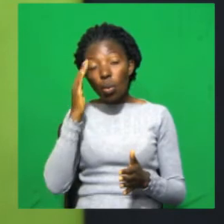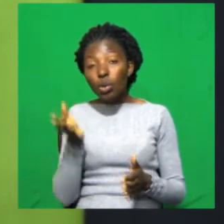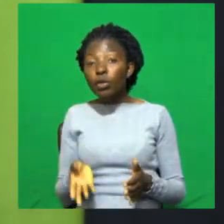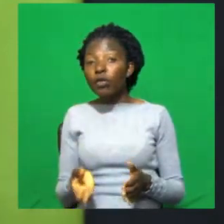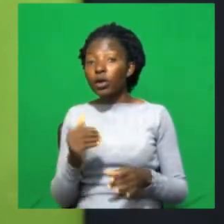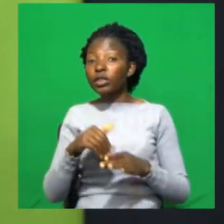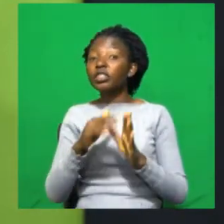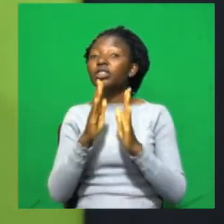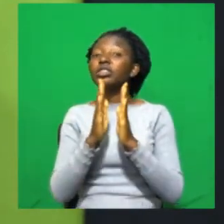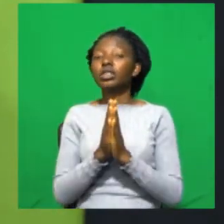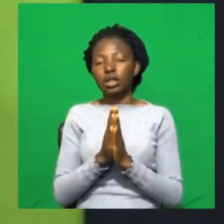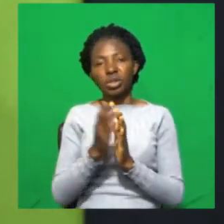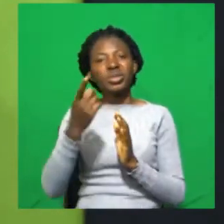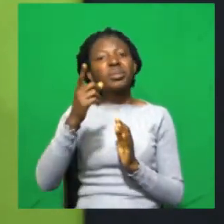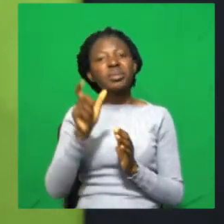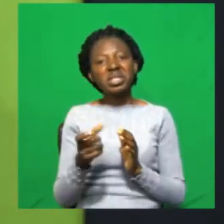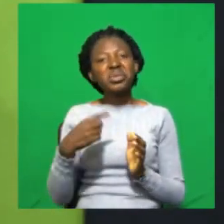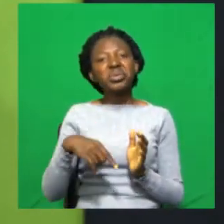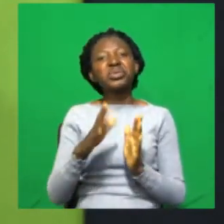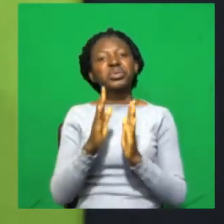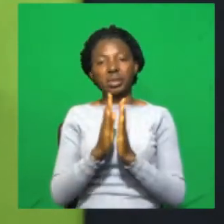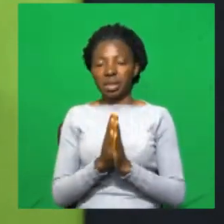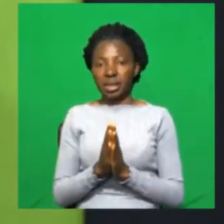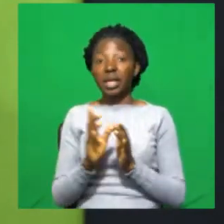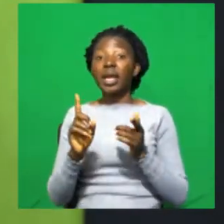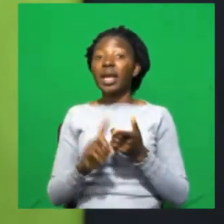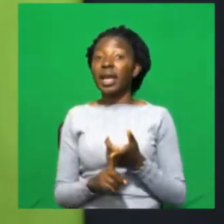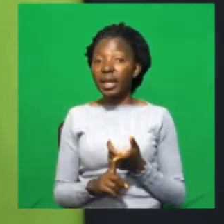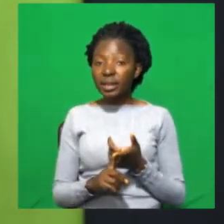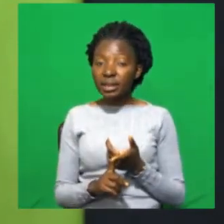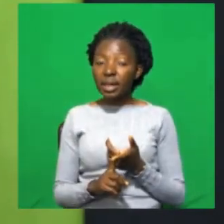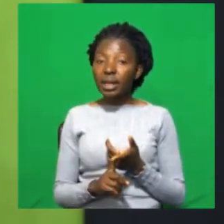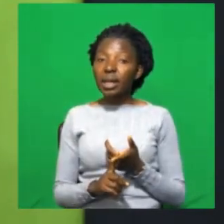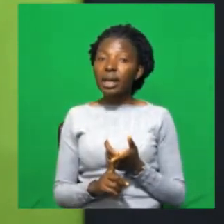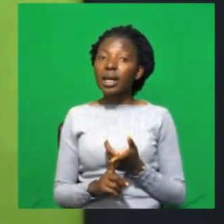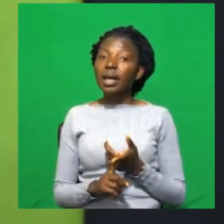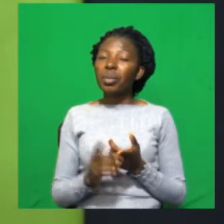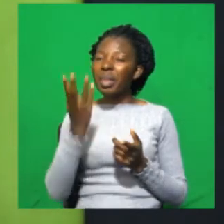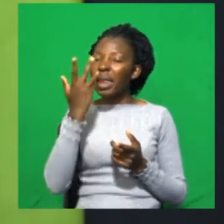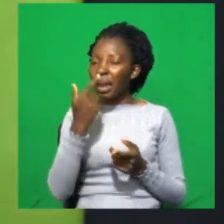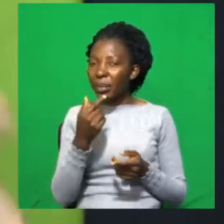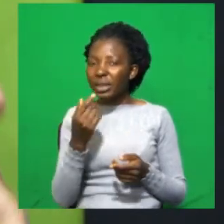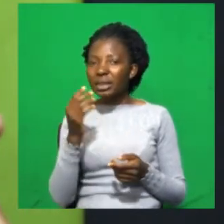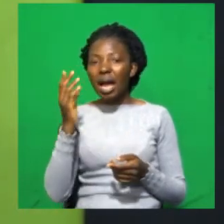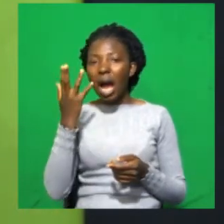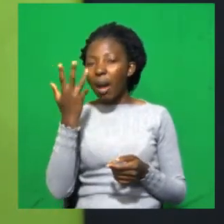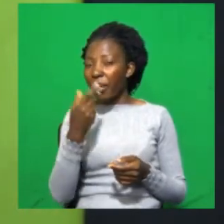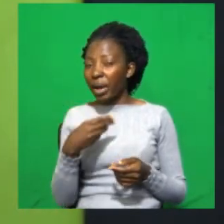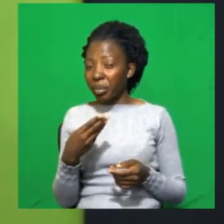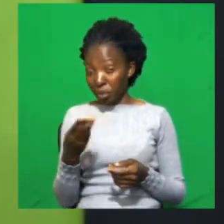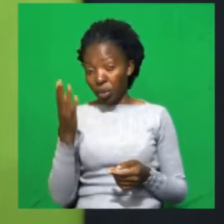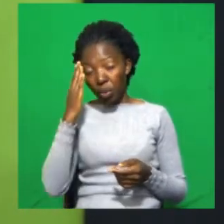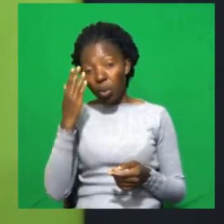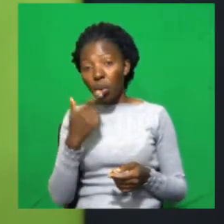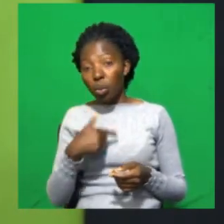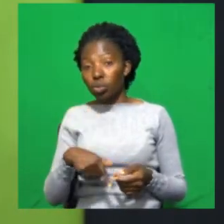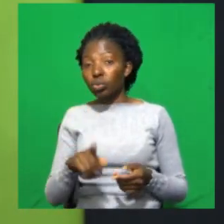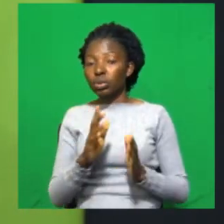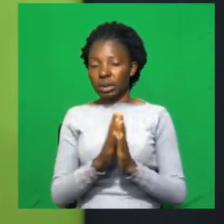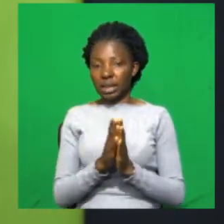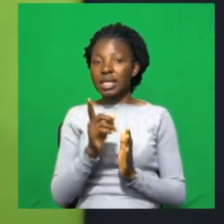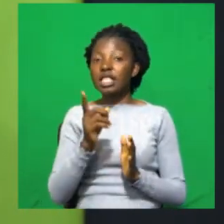anotowanikwa pavatendi. Anotoone chimiro chinei chaJudhasi kuti aitokaundirwawo pavatendi. Ndiye antikristu